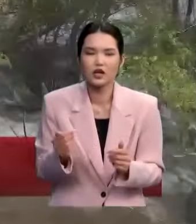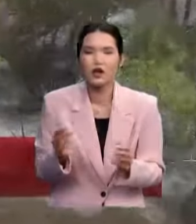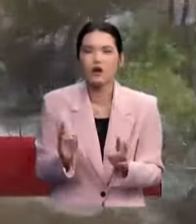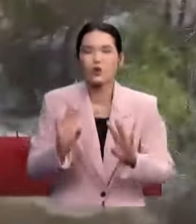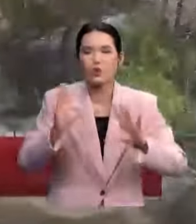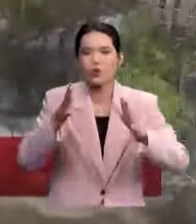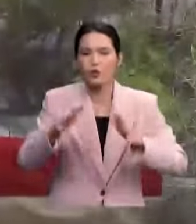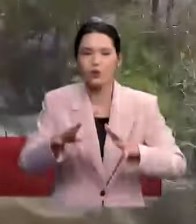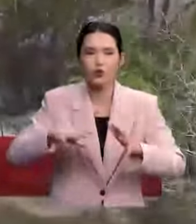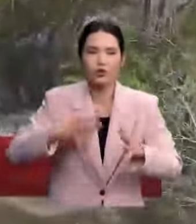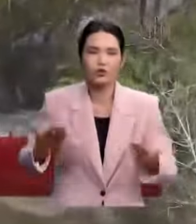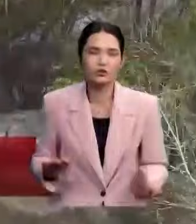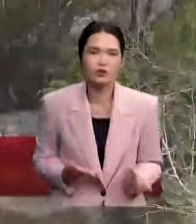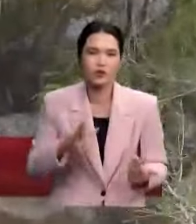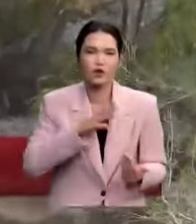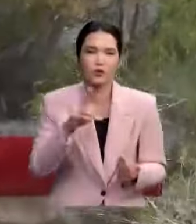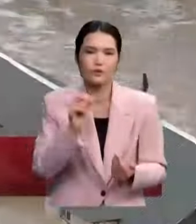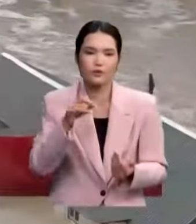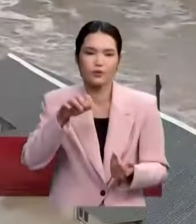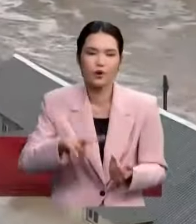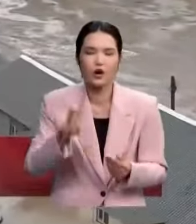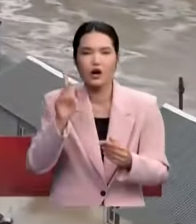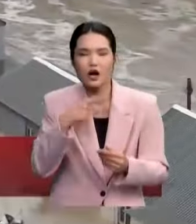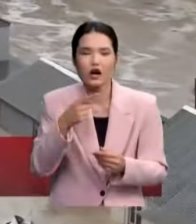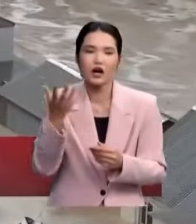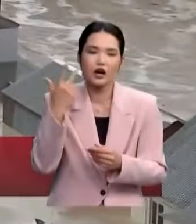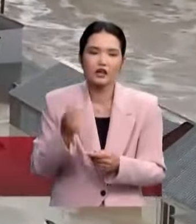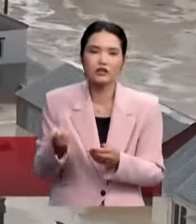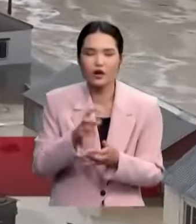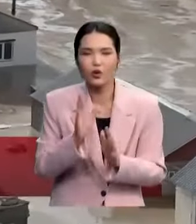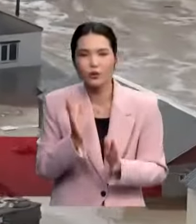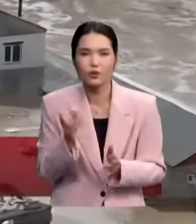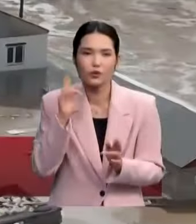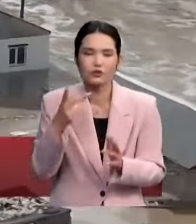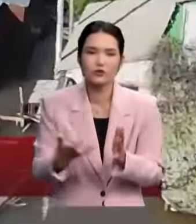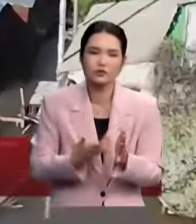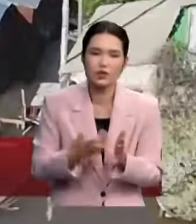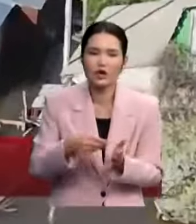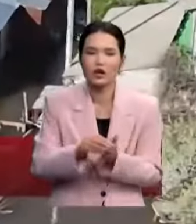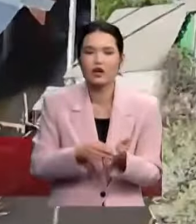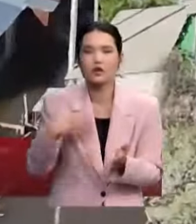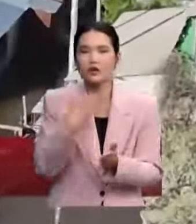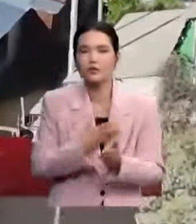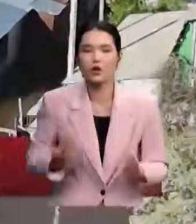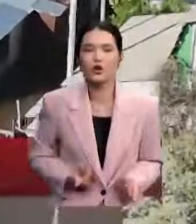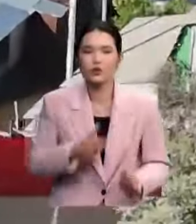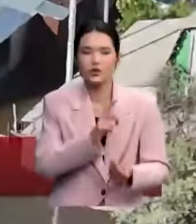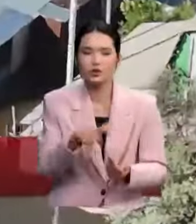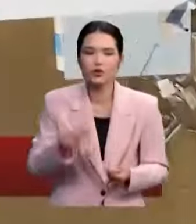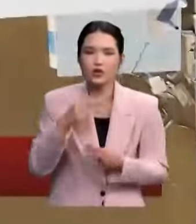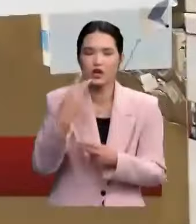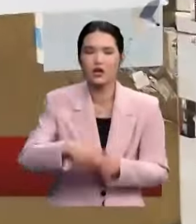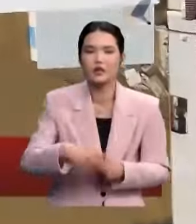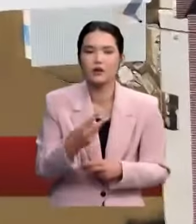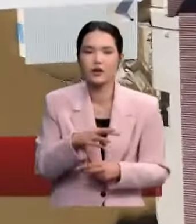біледі. Бұл тұрғындардың базынасына билік құлақ аса ма жоқ па әзірге белгісіз. Белгілісі басындағы жалғыз баспанасы болған тұрғындарға құны 22